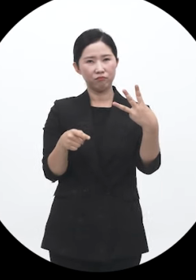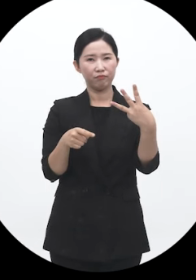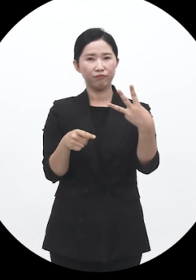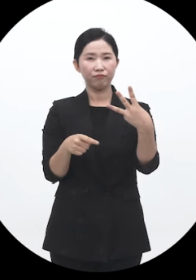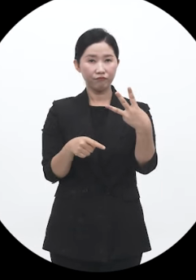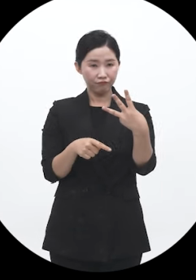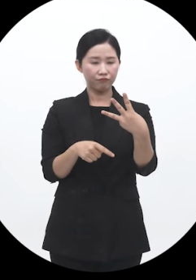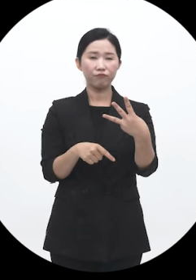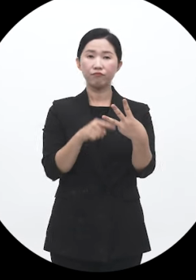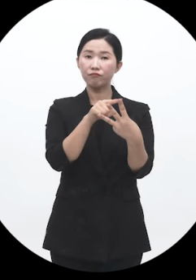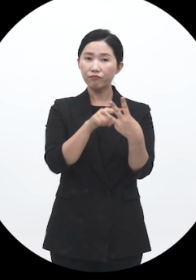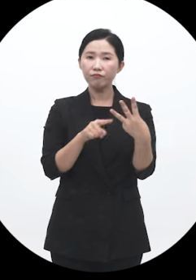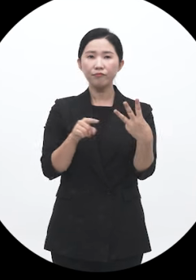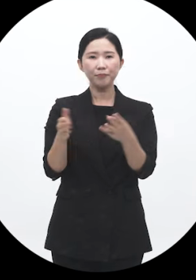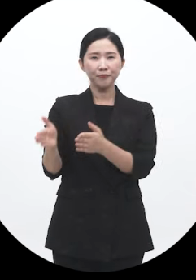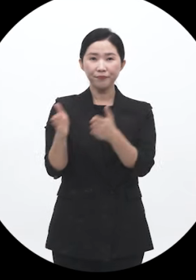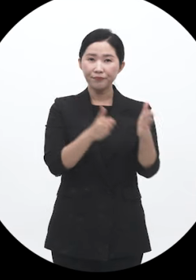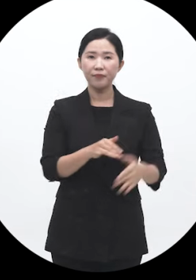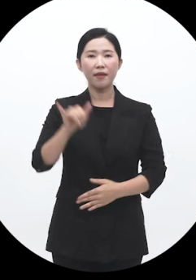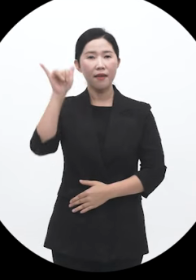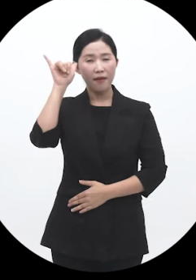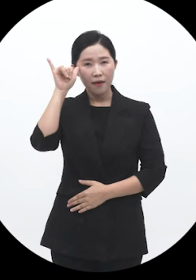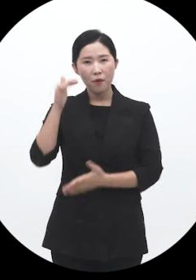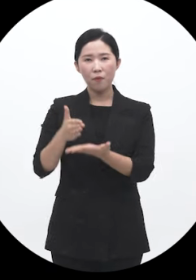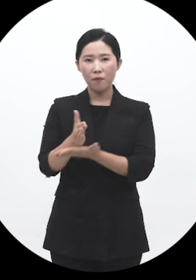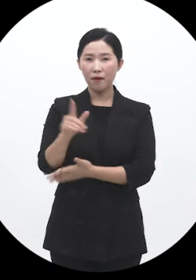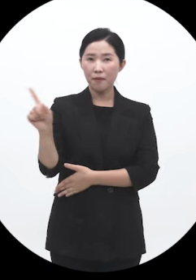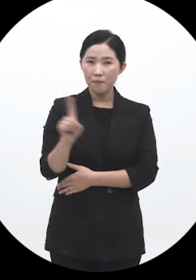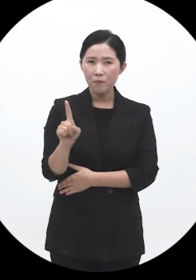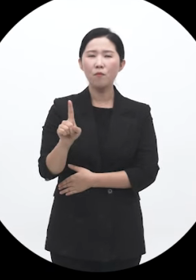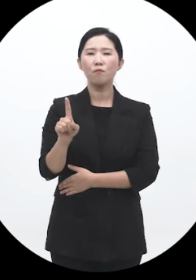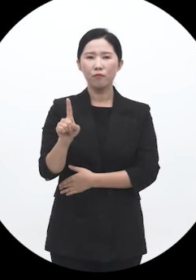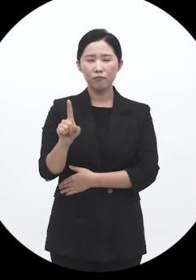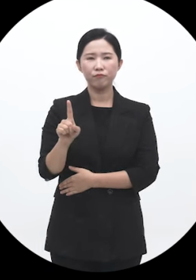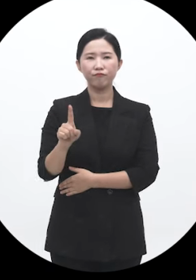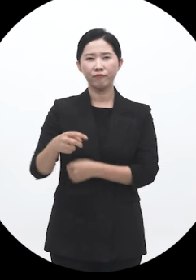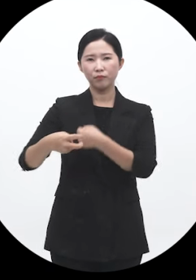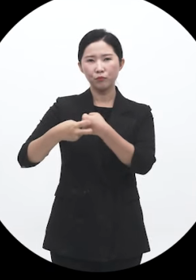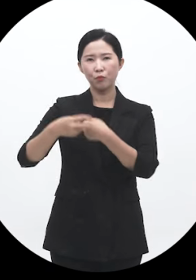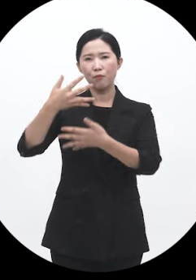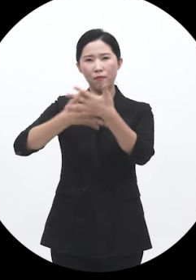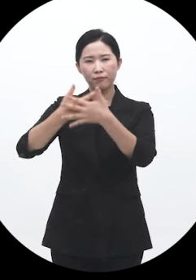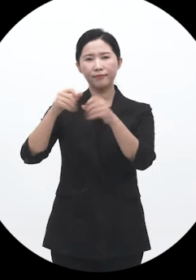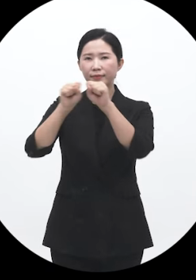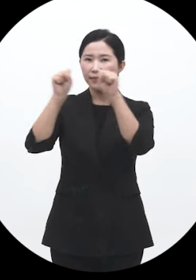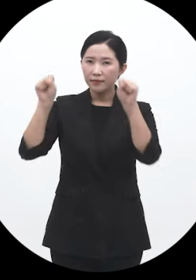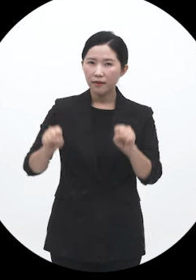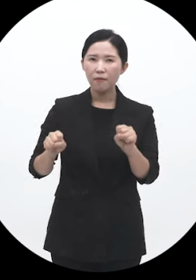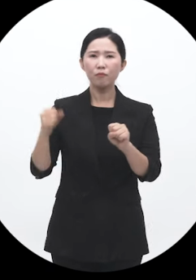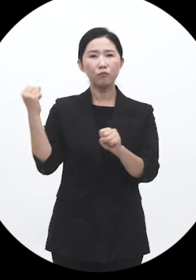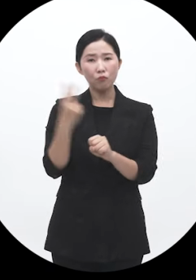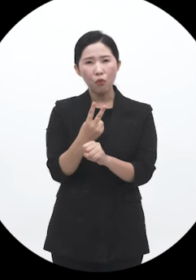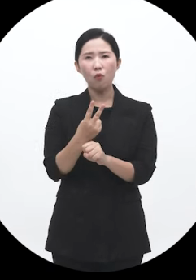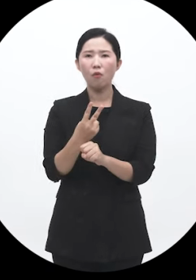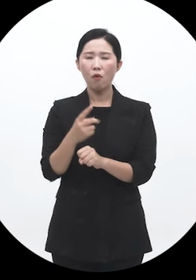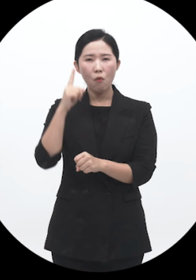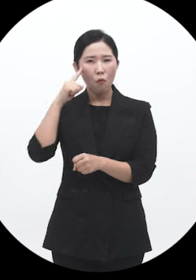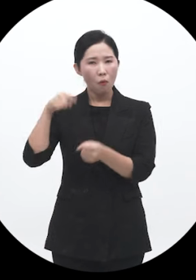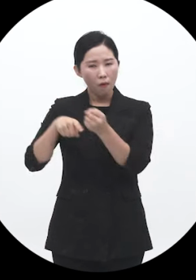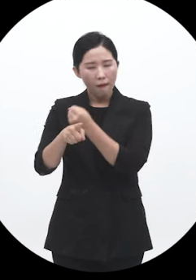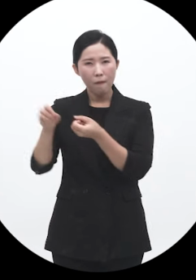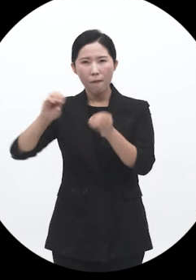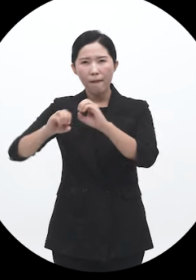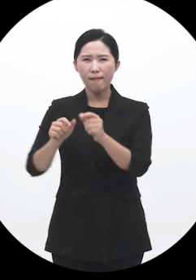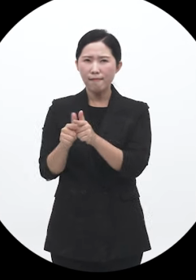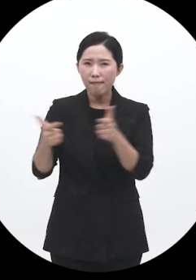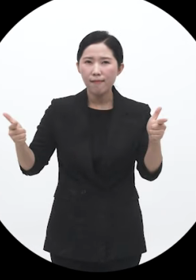AI 의공학과는 인공지능 기술과 의공학적 전문성을 융합한 차세대 의료기술